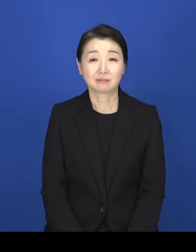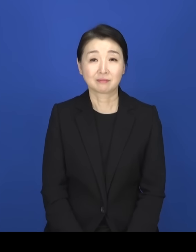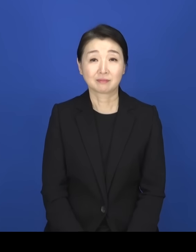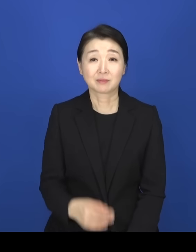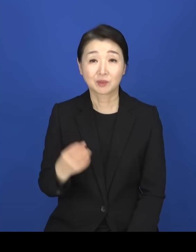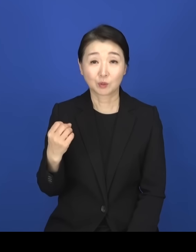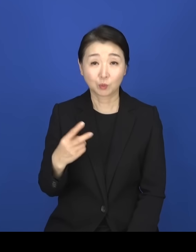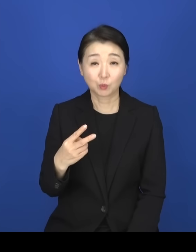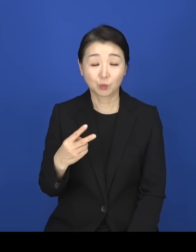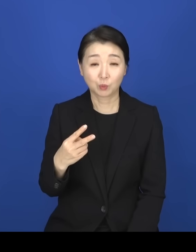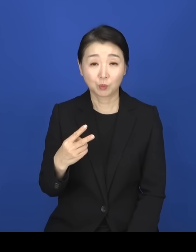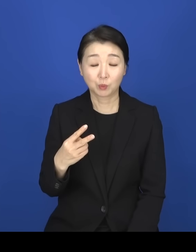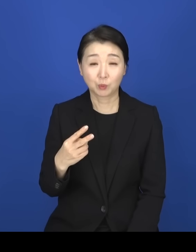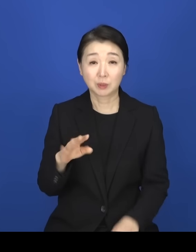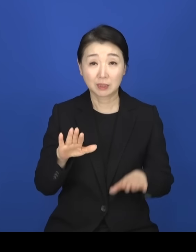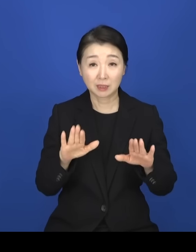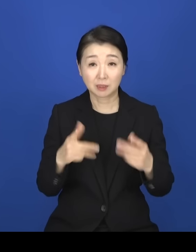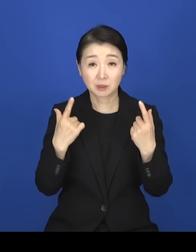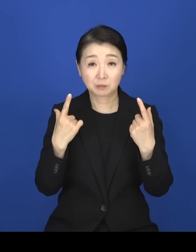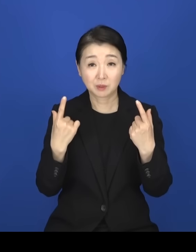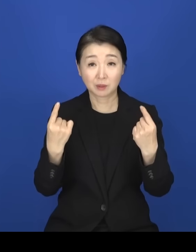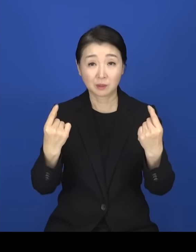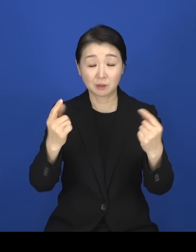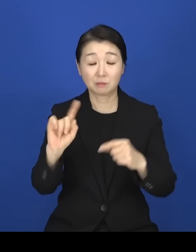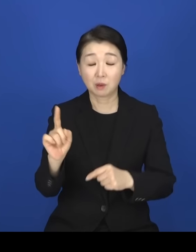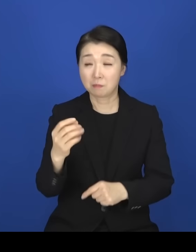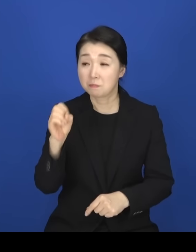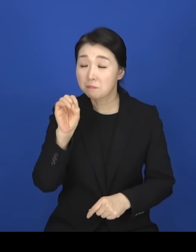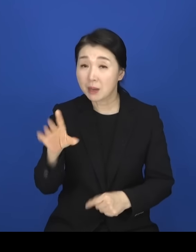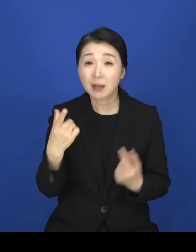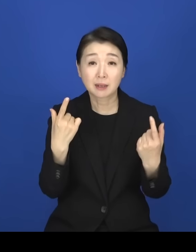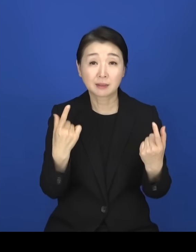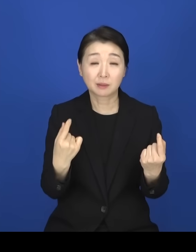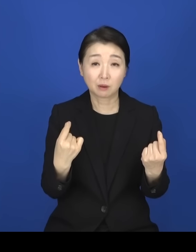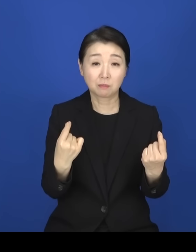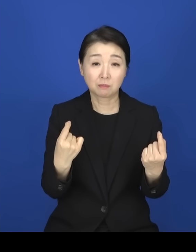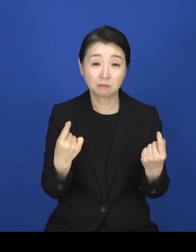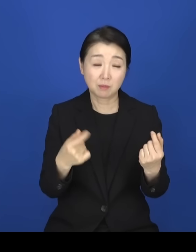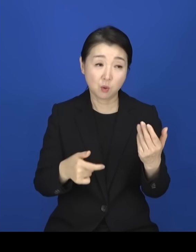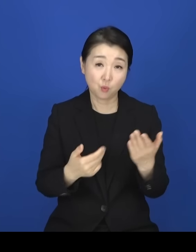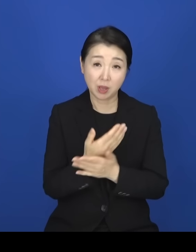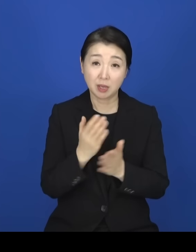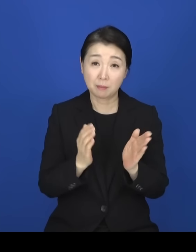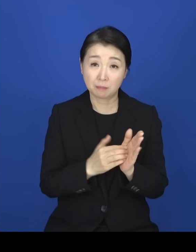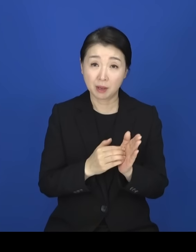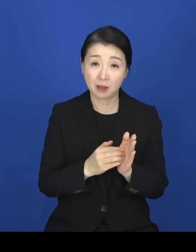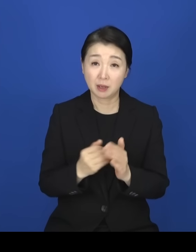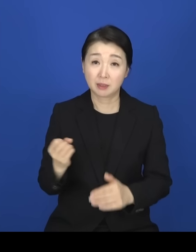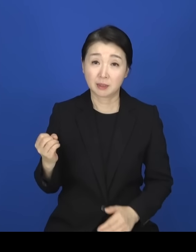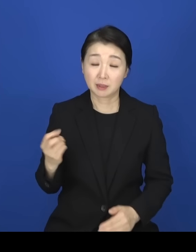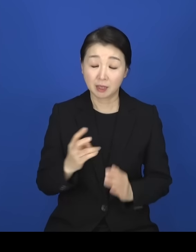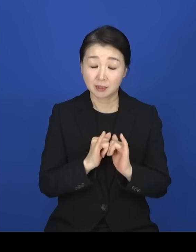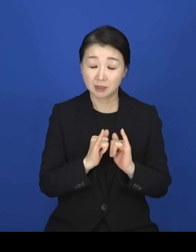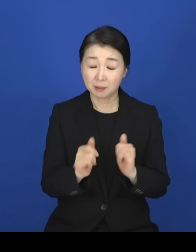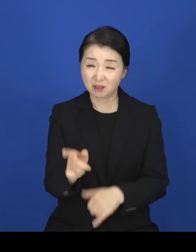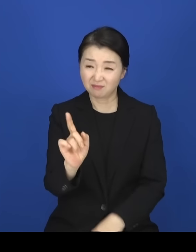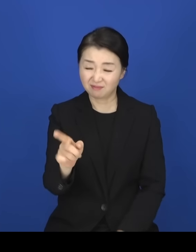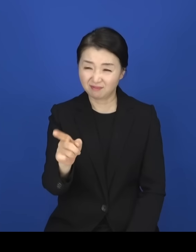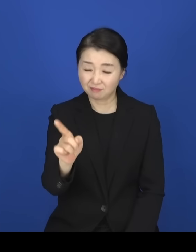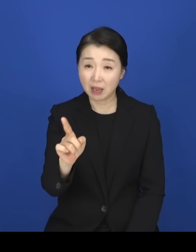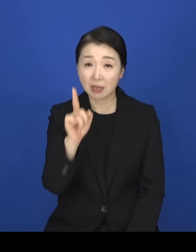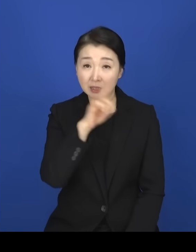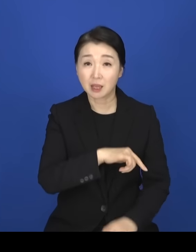그리고 여전히 제가 아까 말씀드렸다시피 이렇게 회개를 하고도 다시 사람들한테 손가락질을 하고